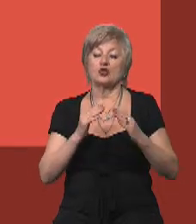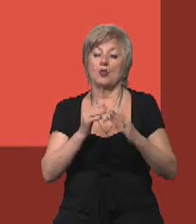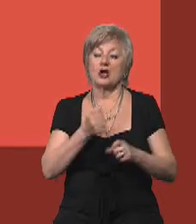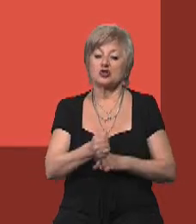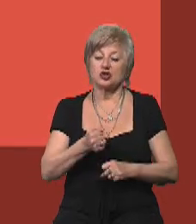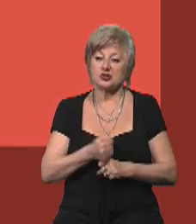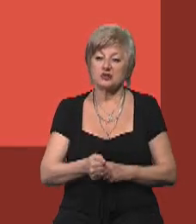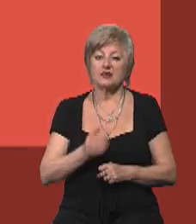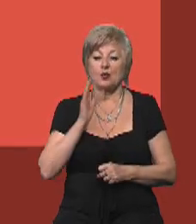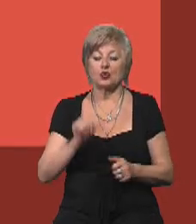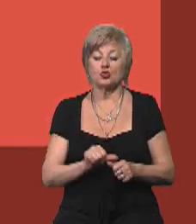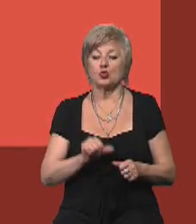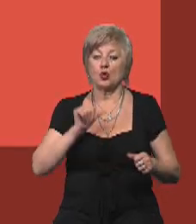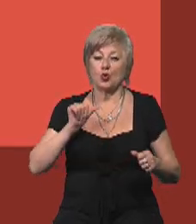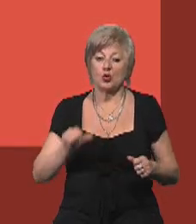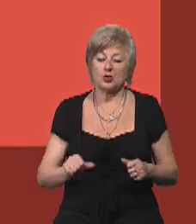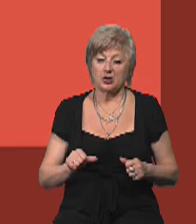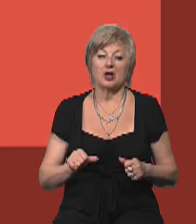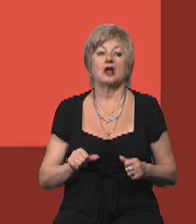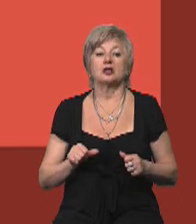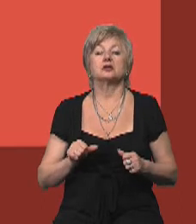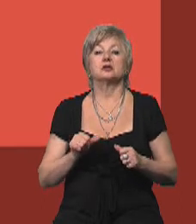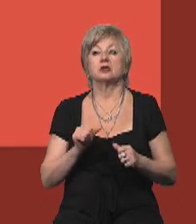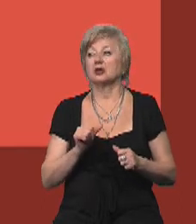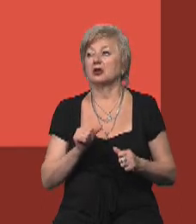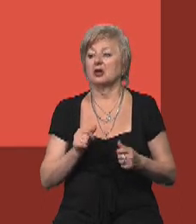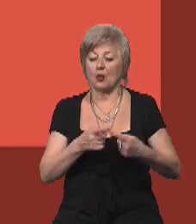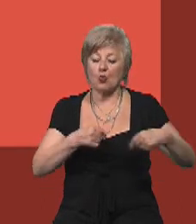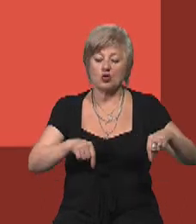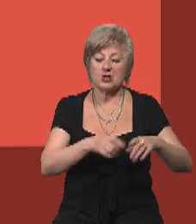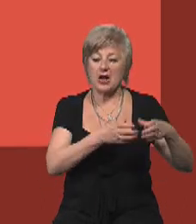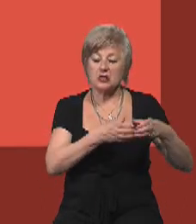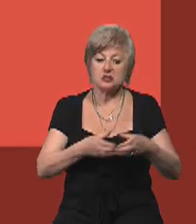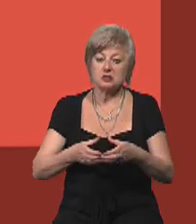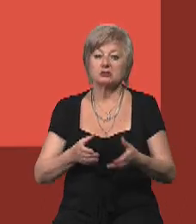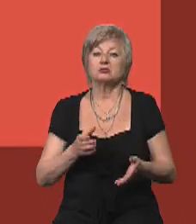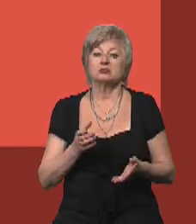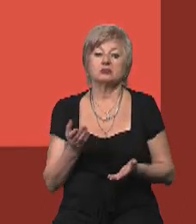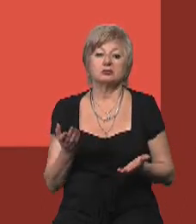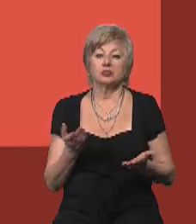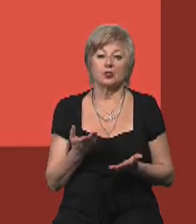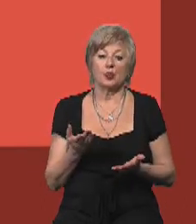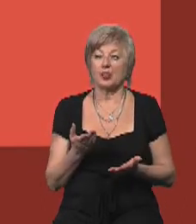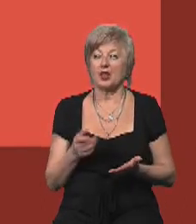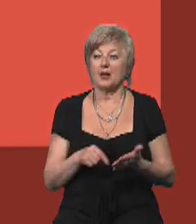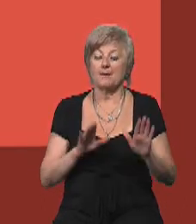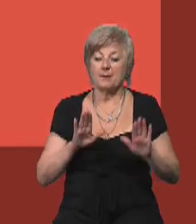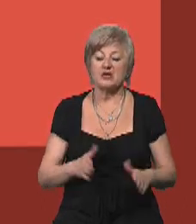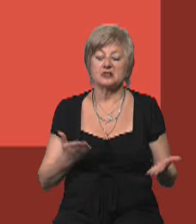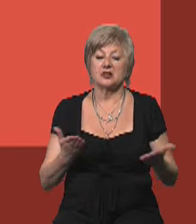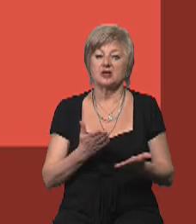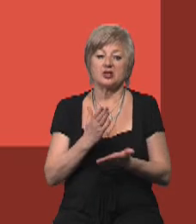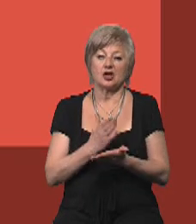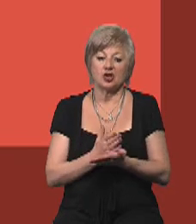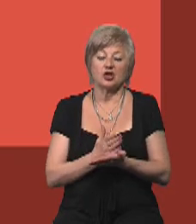То будуть окремі екіпажі, окремий такий, скажімо, підрозділ, да? Ось, і в них там є спеціальний, скажімо